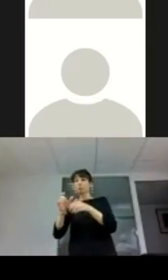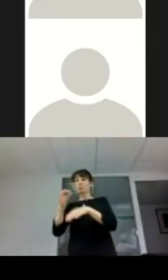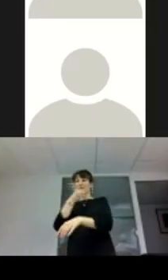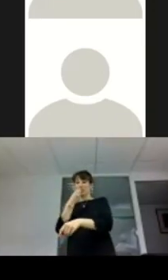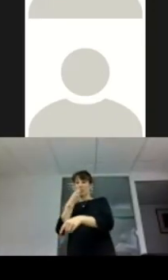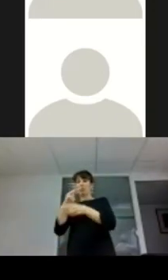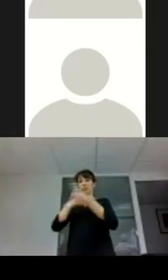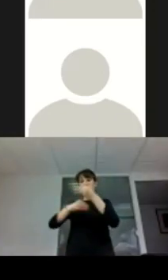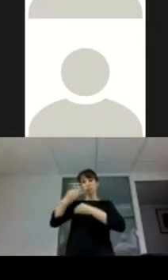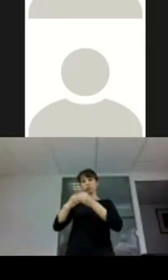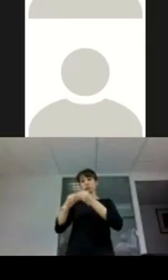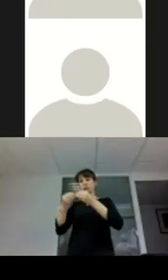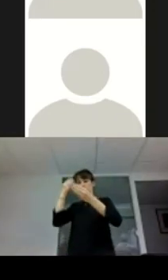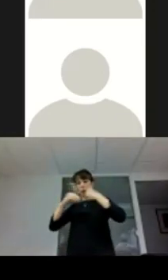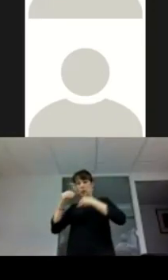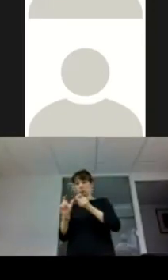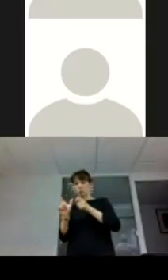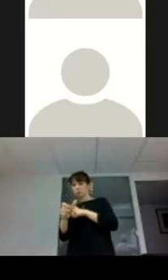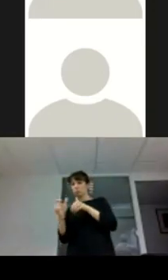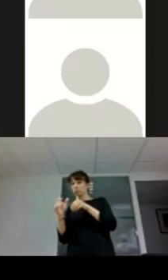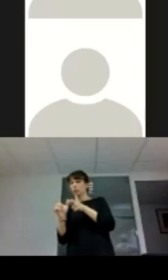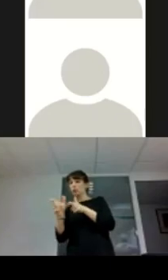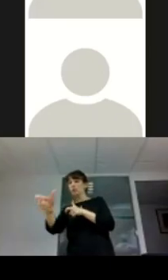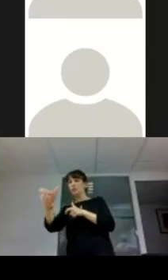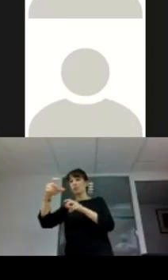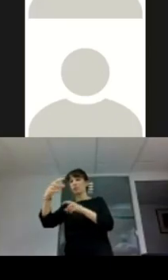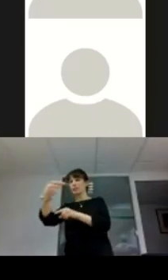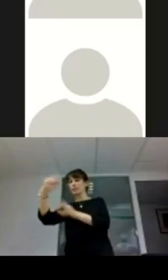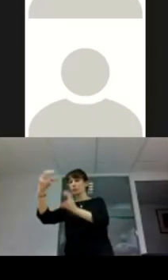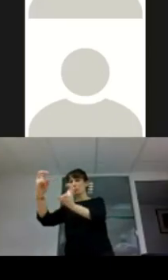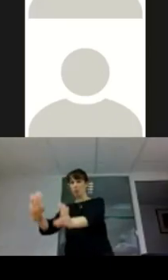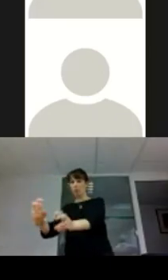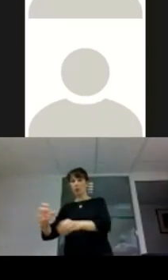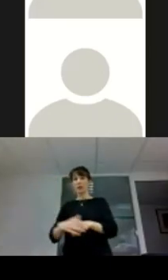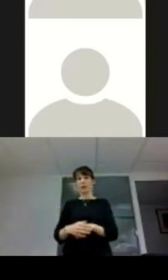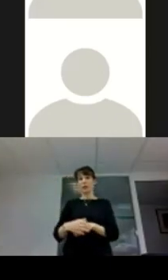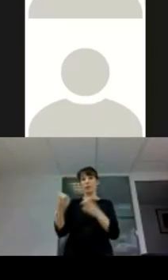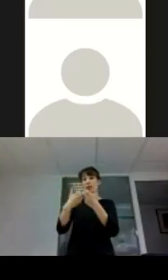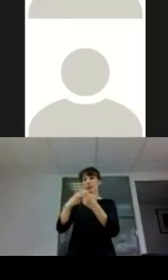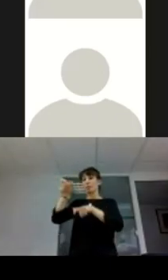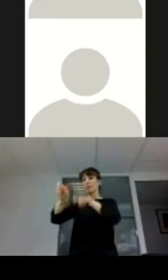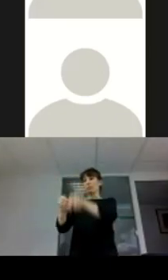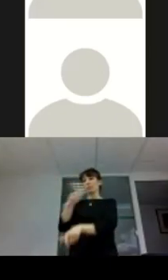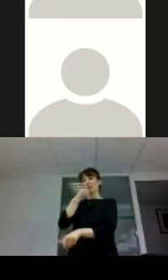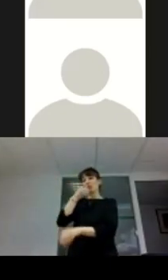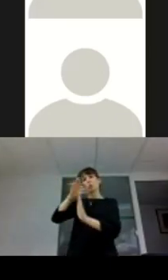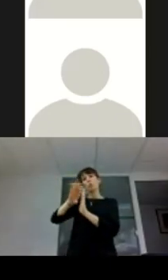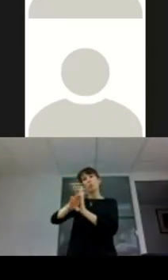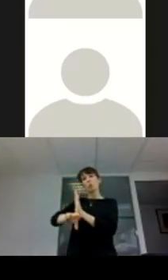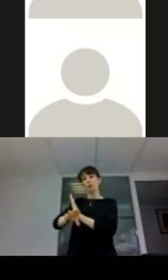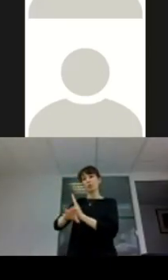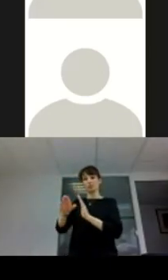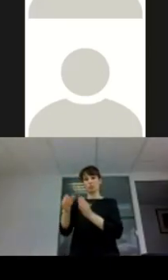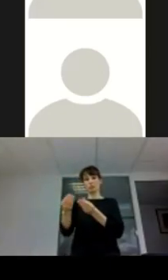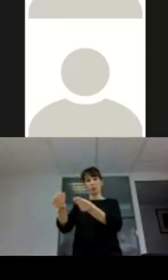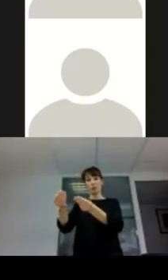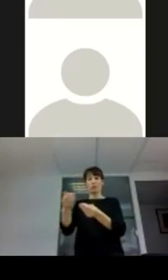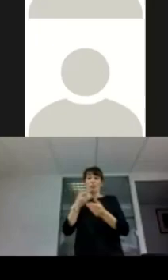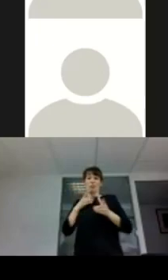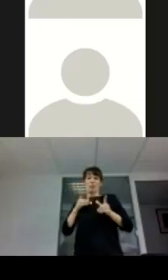de diminuer les effets secondaires des traitements et les effets de la maladie, comme par exemple la prise en charge de la